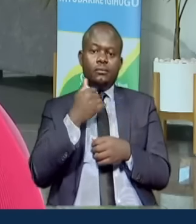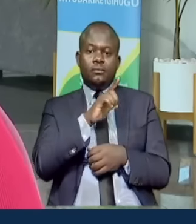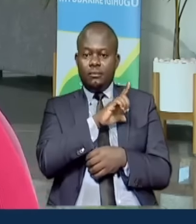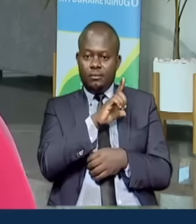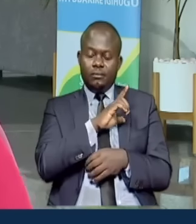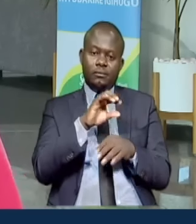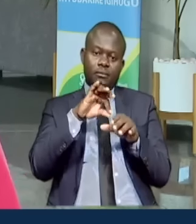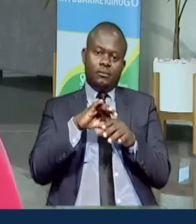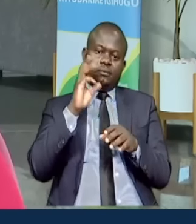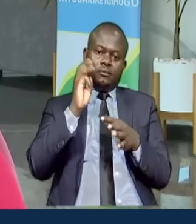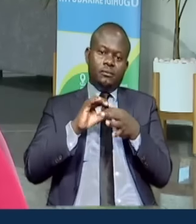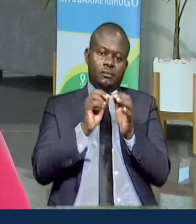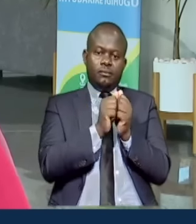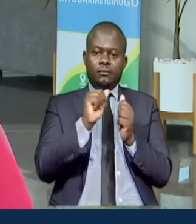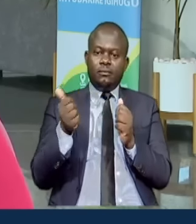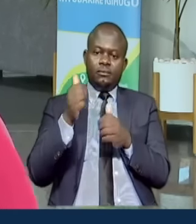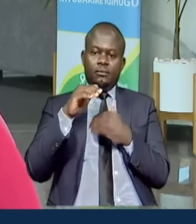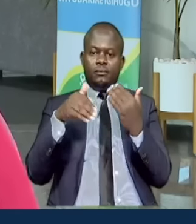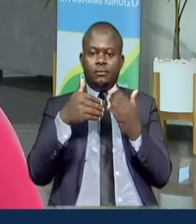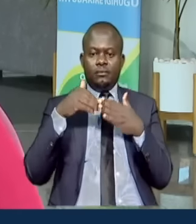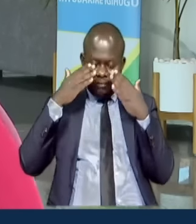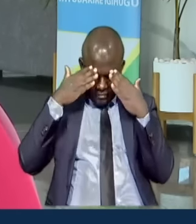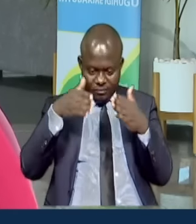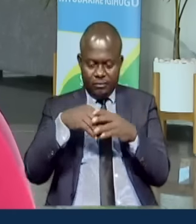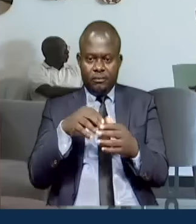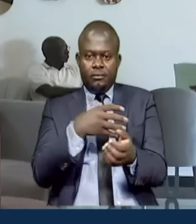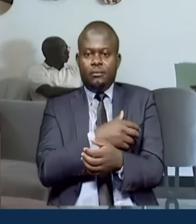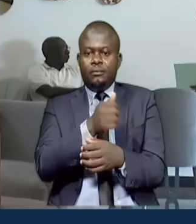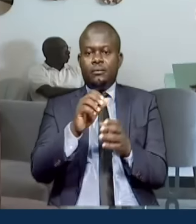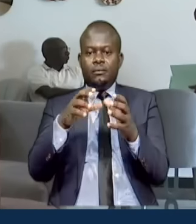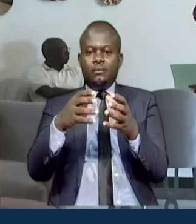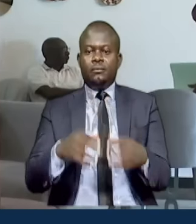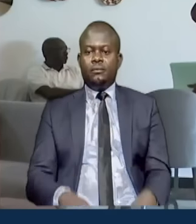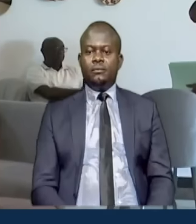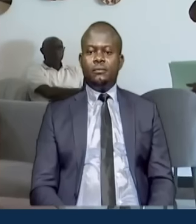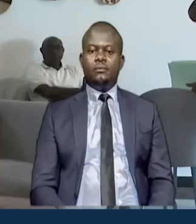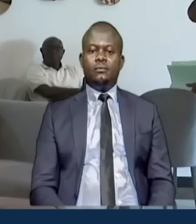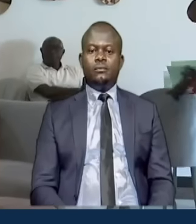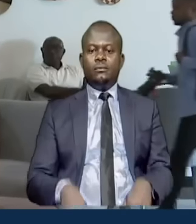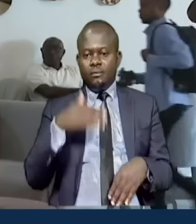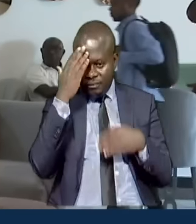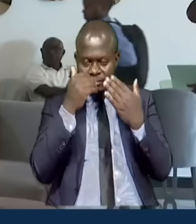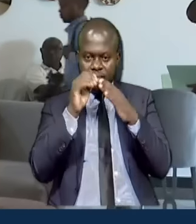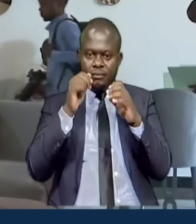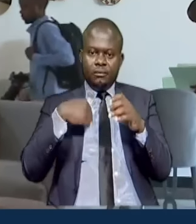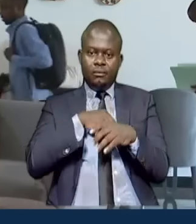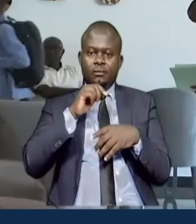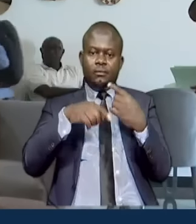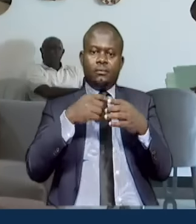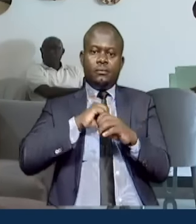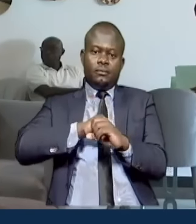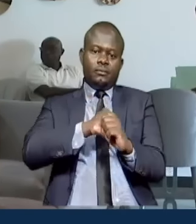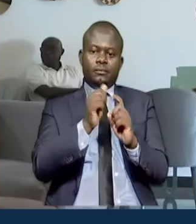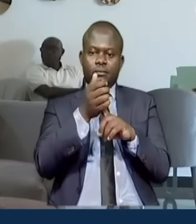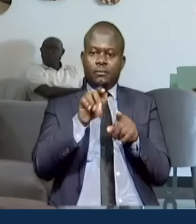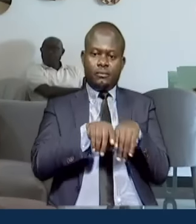ngatorwa nzafatanye na bagenzi banjye gushyira imbaraga muri icyo cyiciro no kugira ngo dukomeze dusigasire ibyagezweho